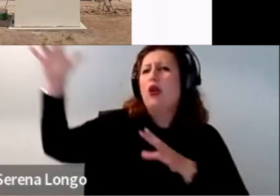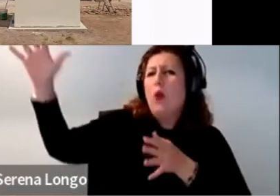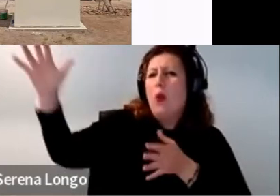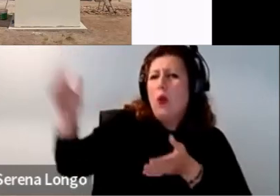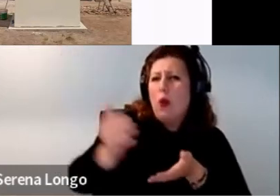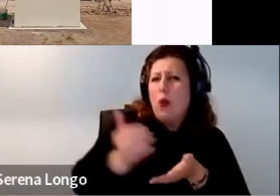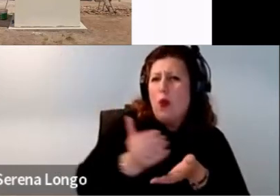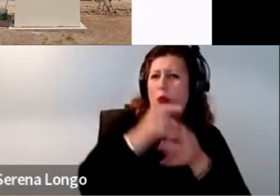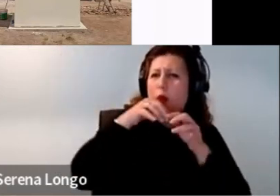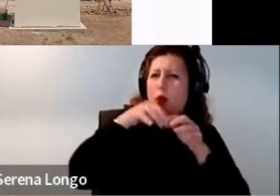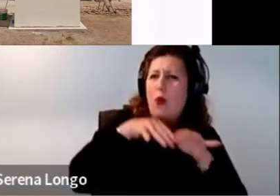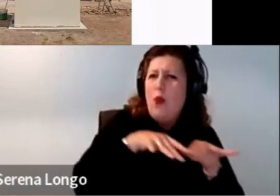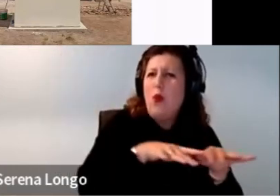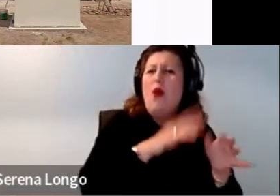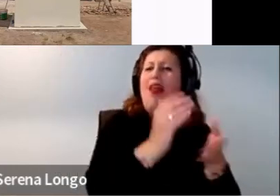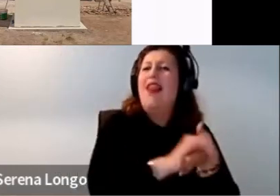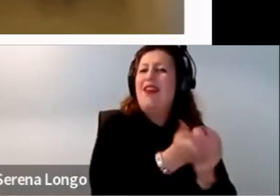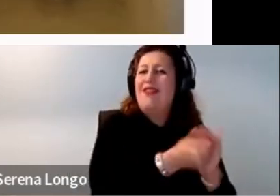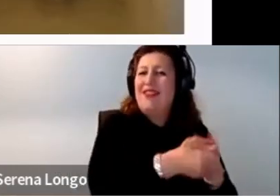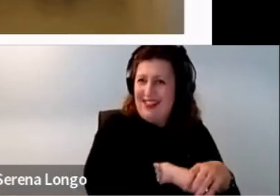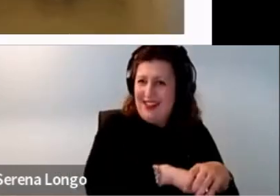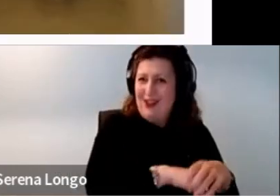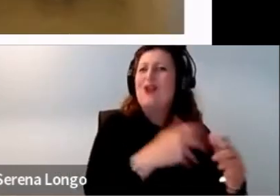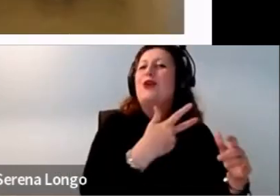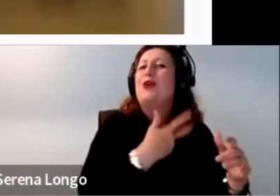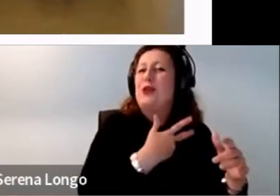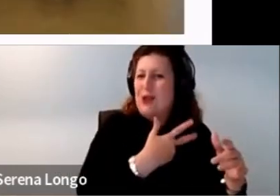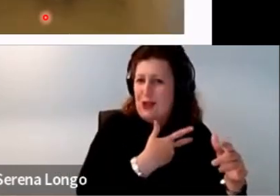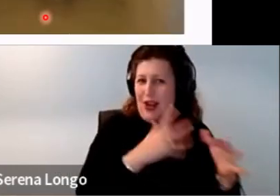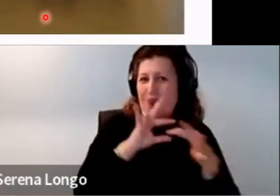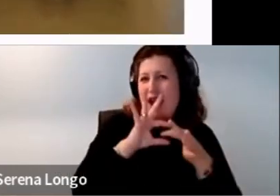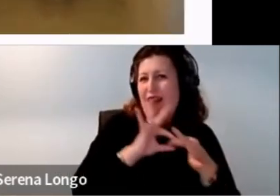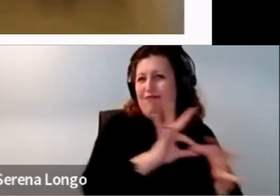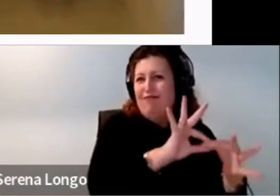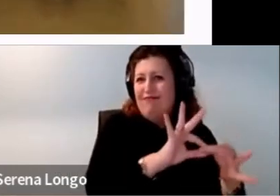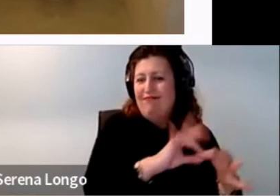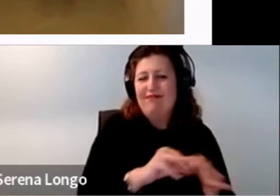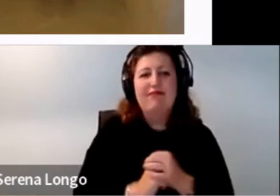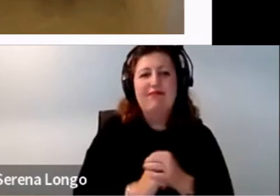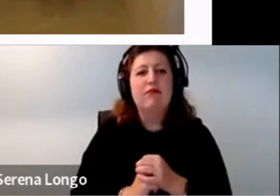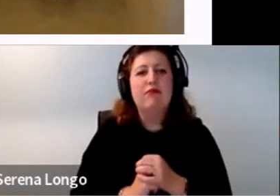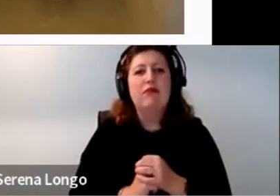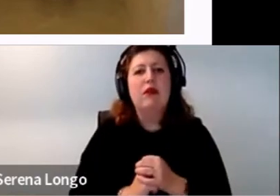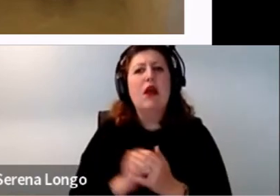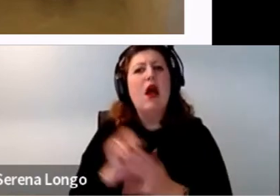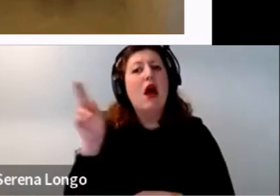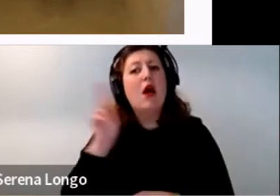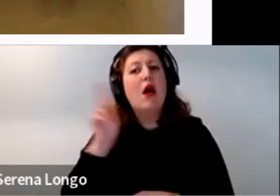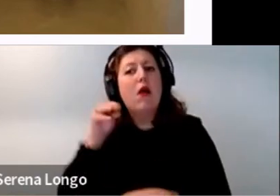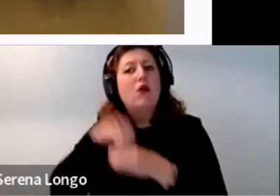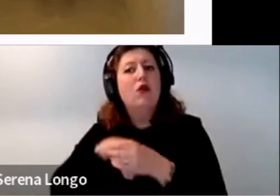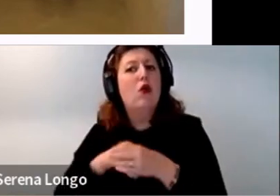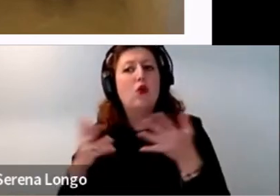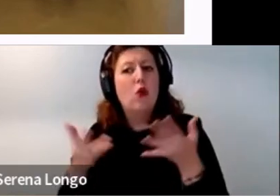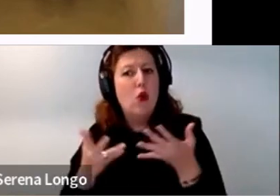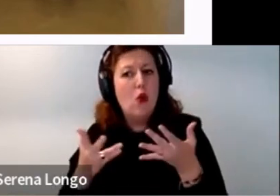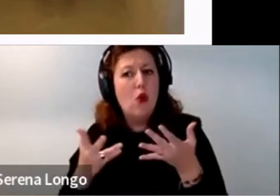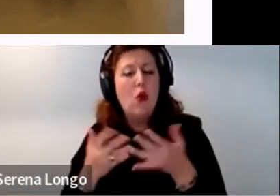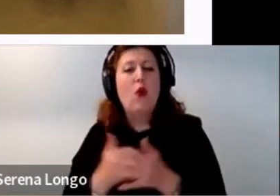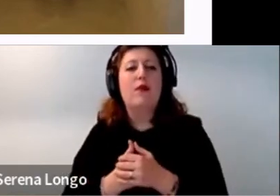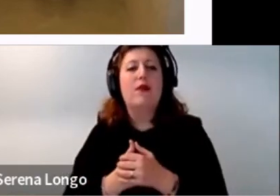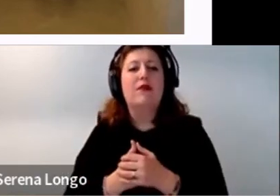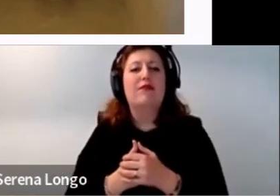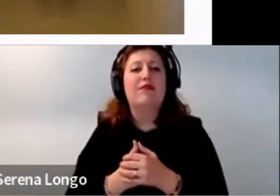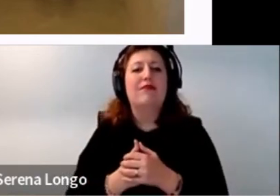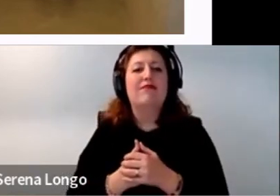griglia normale, però avevano già un aspetto di questo genere. I bagni all'interno Abbiamo ricevuto